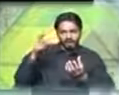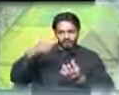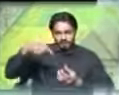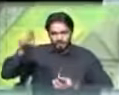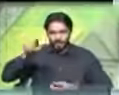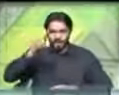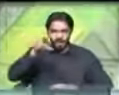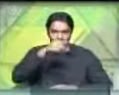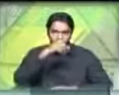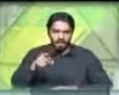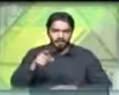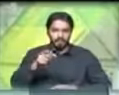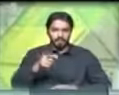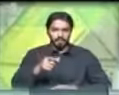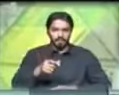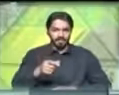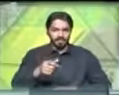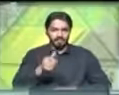الصحيح والفاسد.